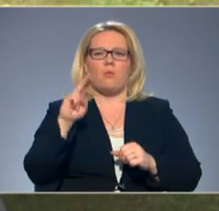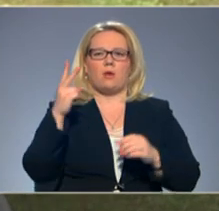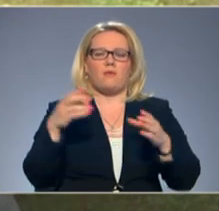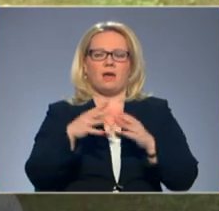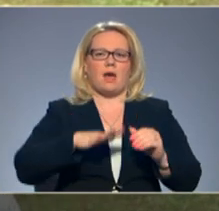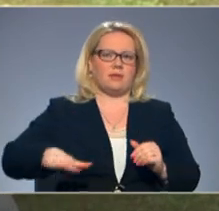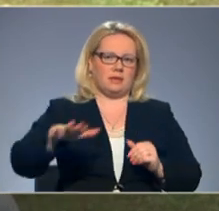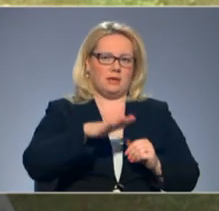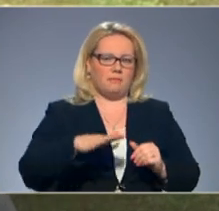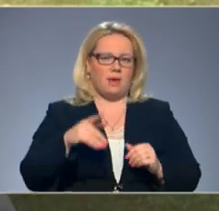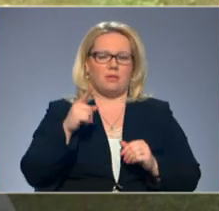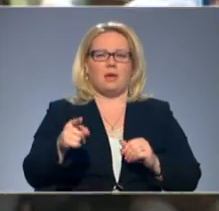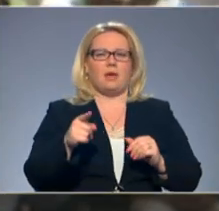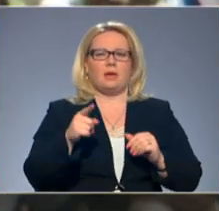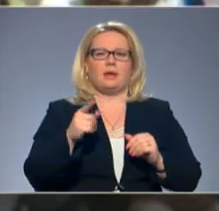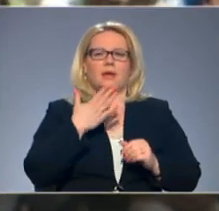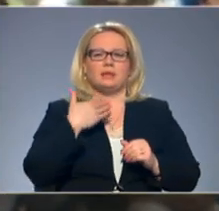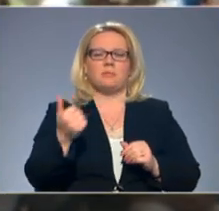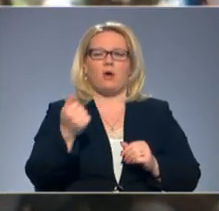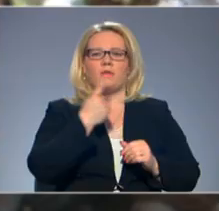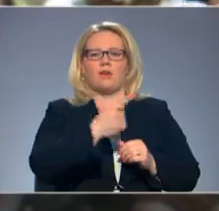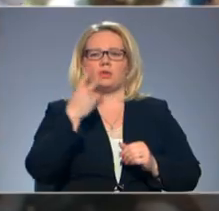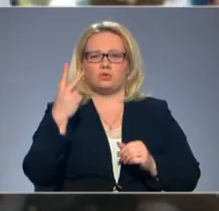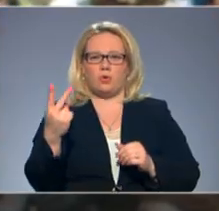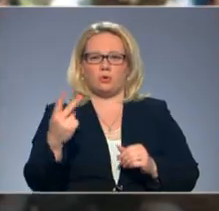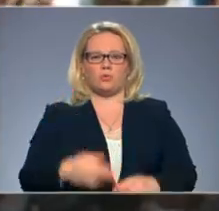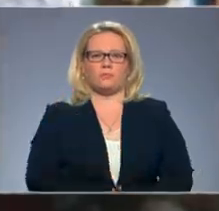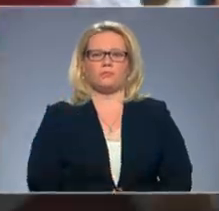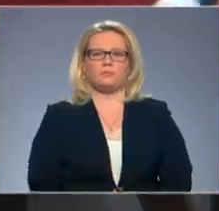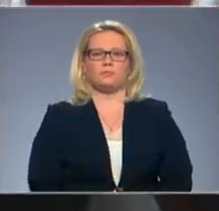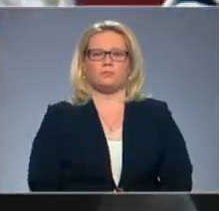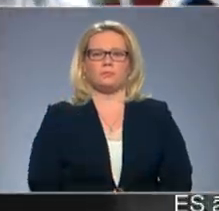kopā brauc, ej, izbaudi viens otru, mums tā ir.